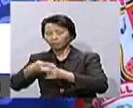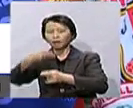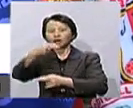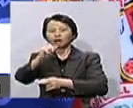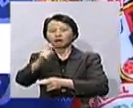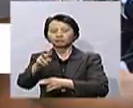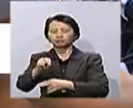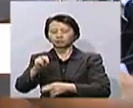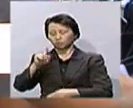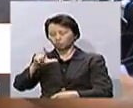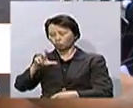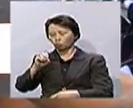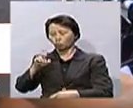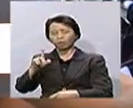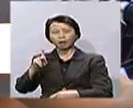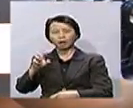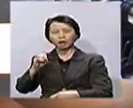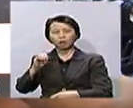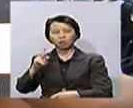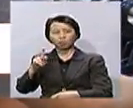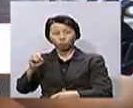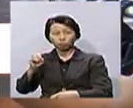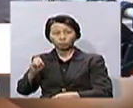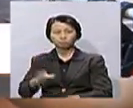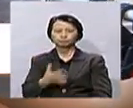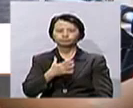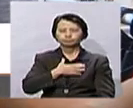Hazard dengan Lukaku. Saya punya prediction malam ni,